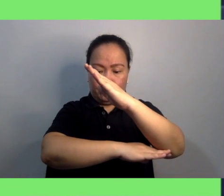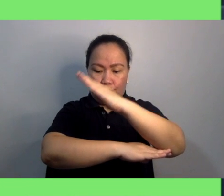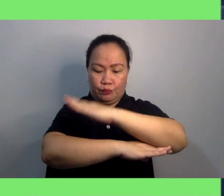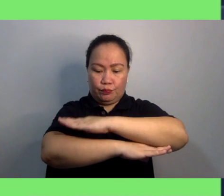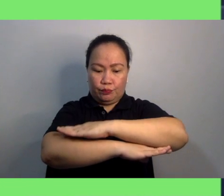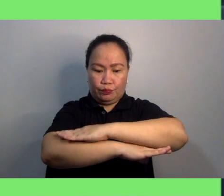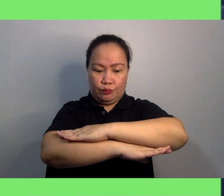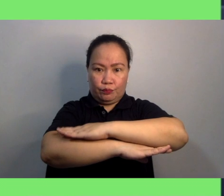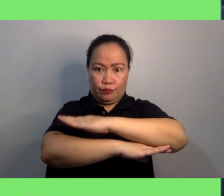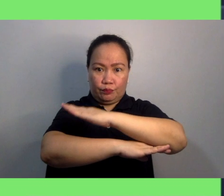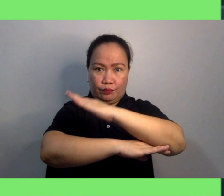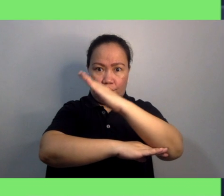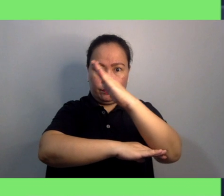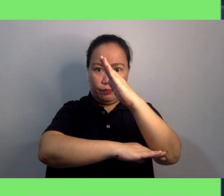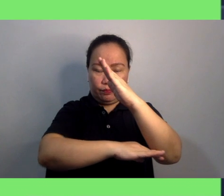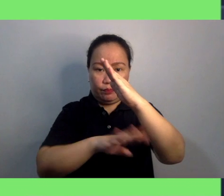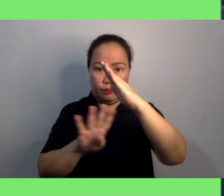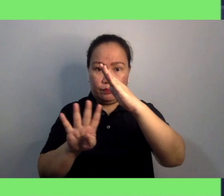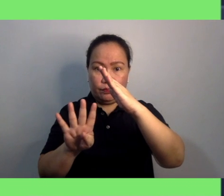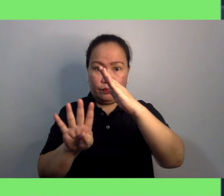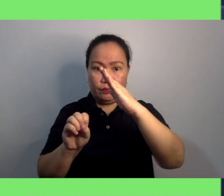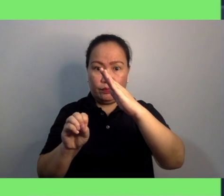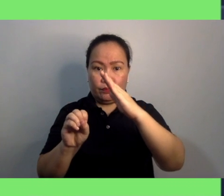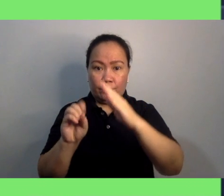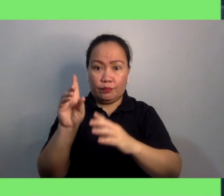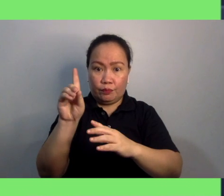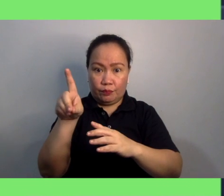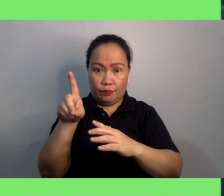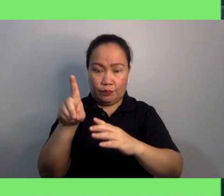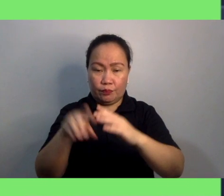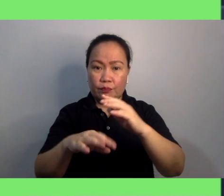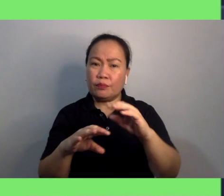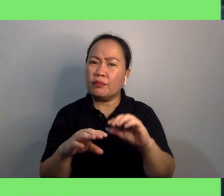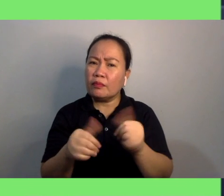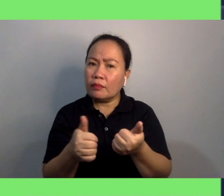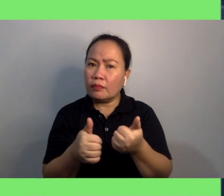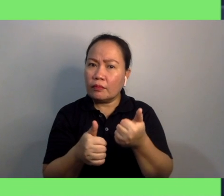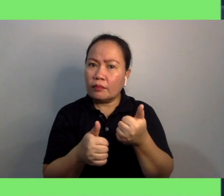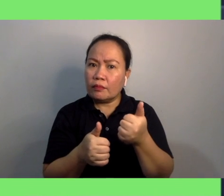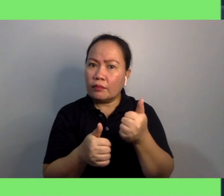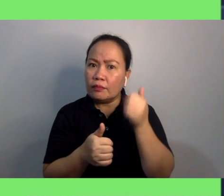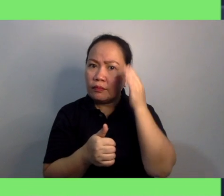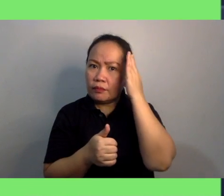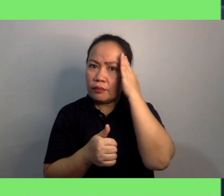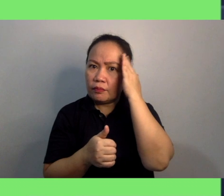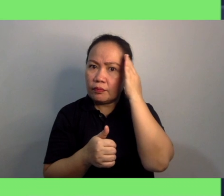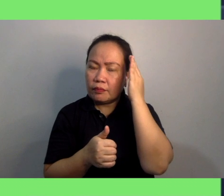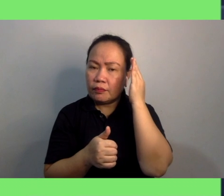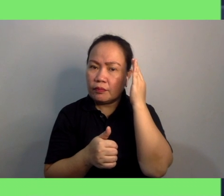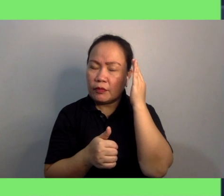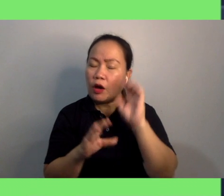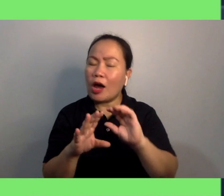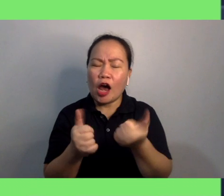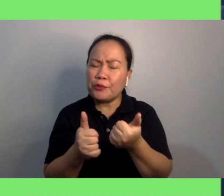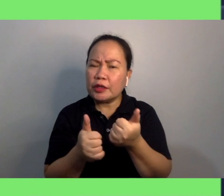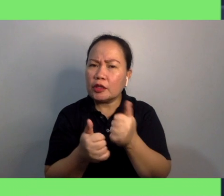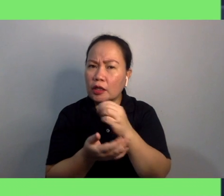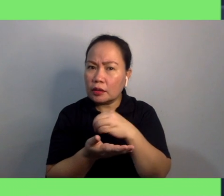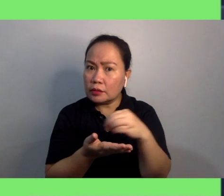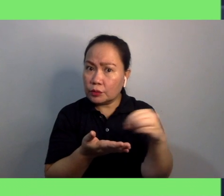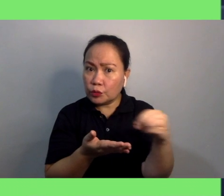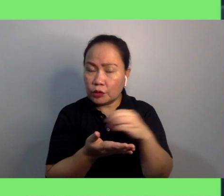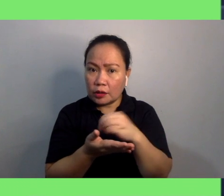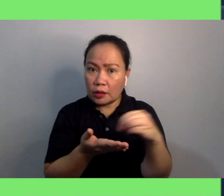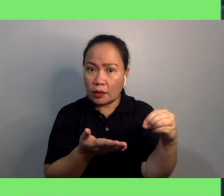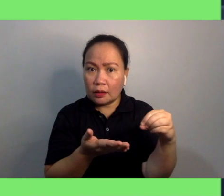to, ang measure niya is 40 degrees. Okay, paano natin siya isusulat? Paano